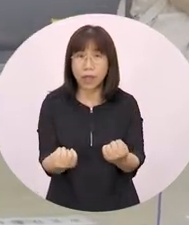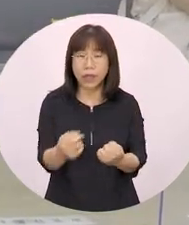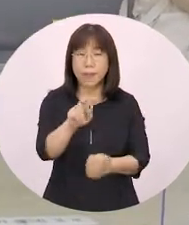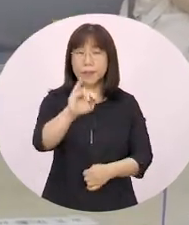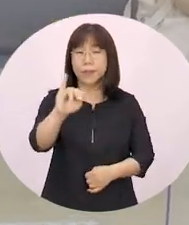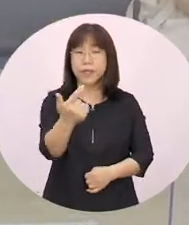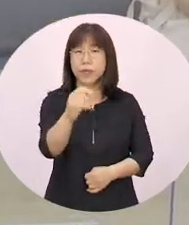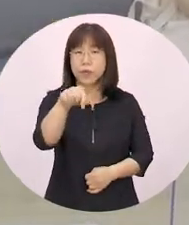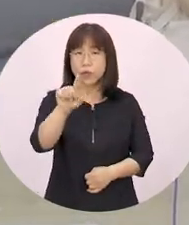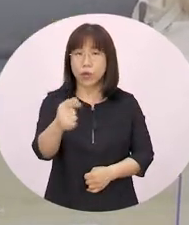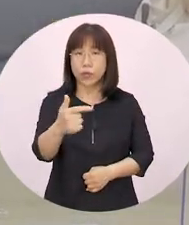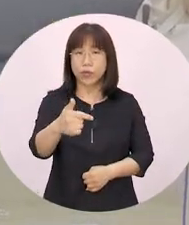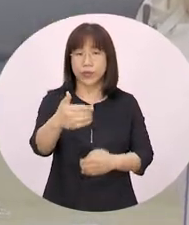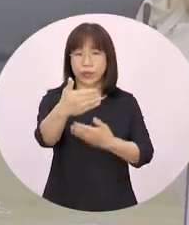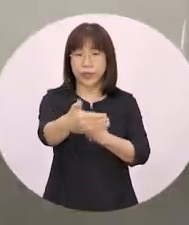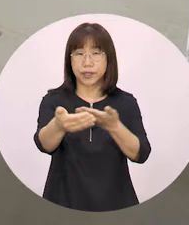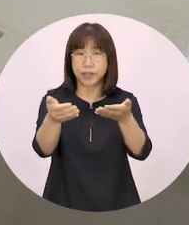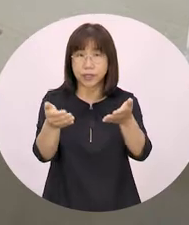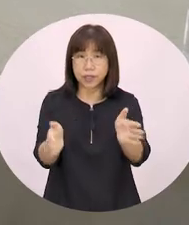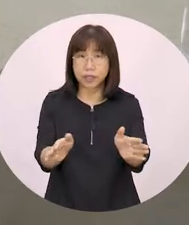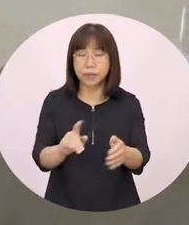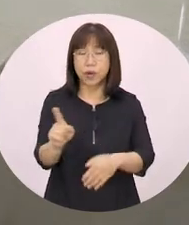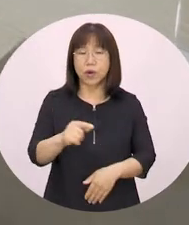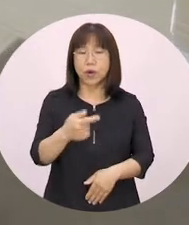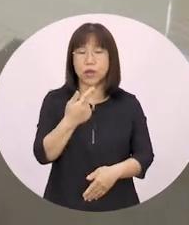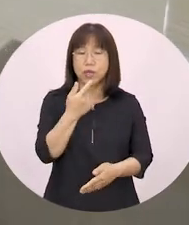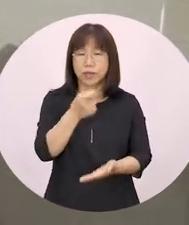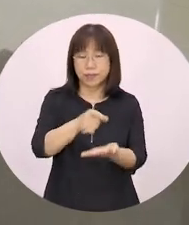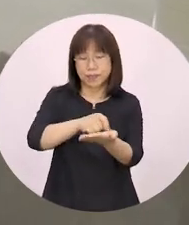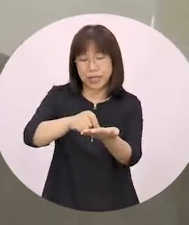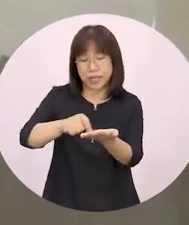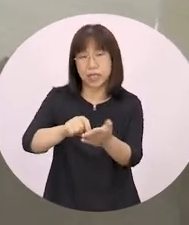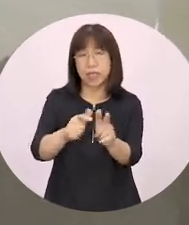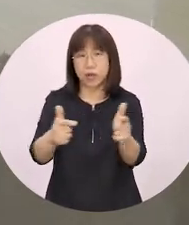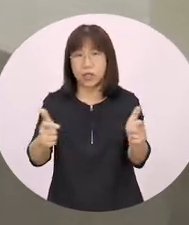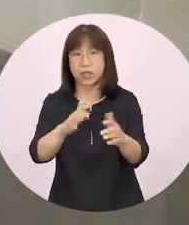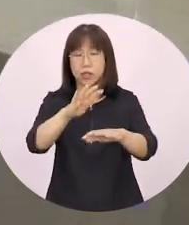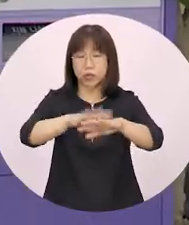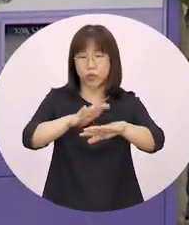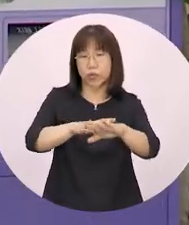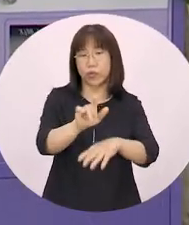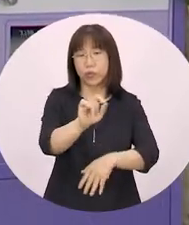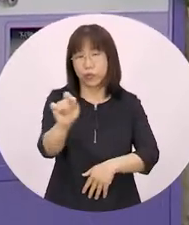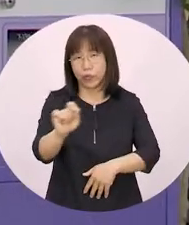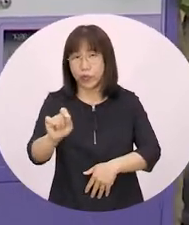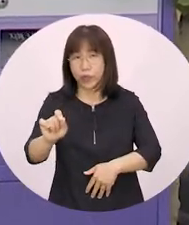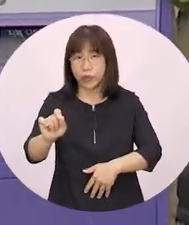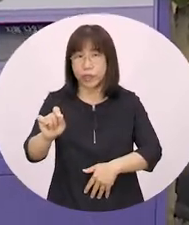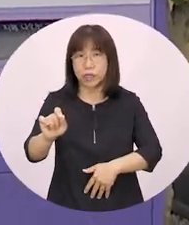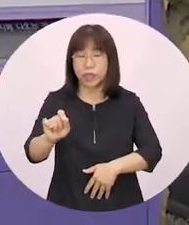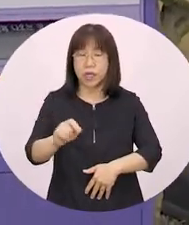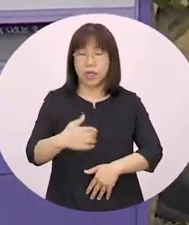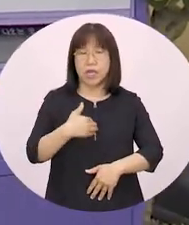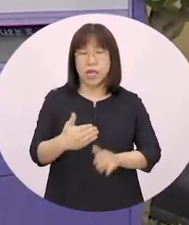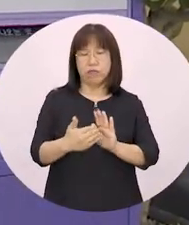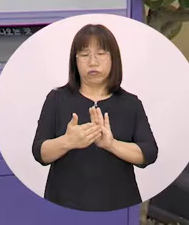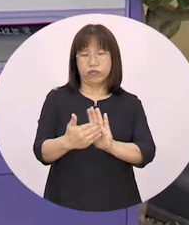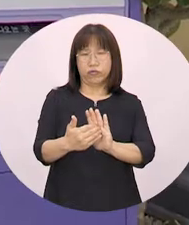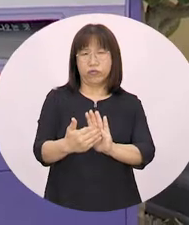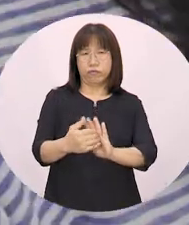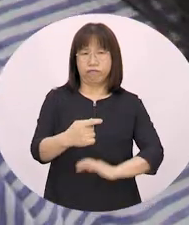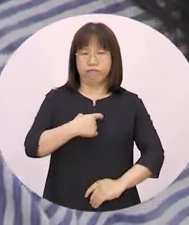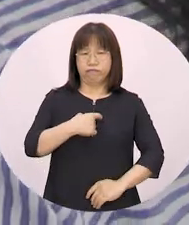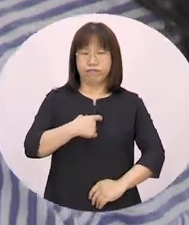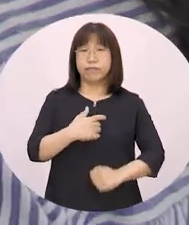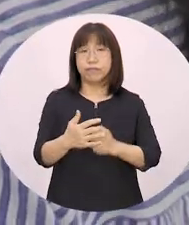비치된 필기구나 지문인식기, 무인민원 발급기 터치스크린 모니터 등의 사용에 대한 거부감이 없도록